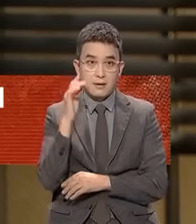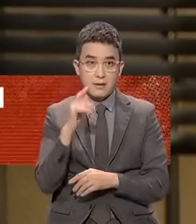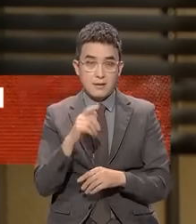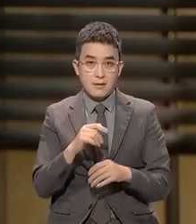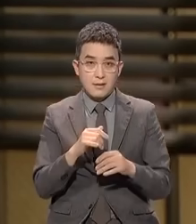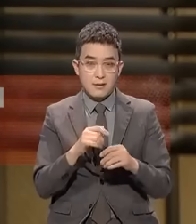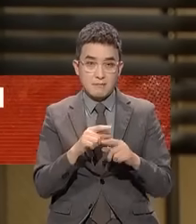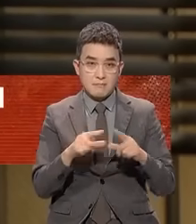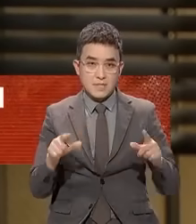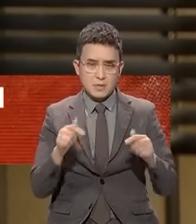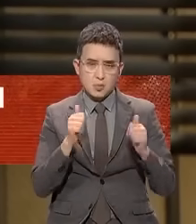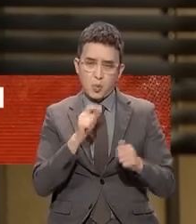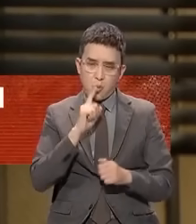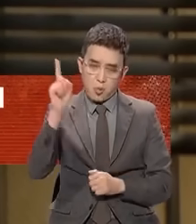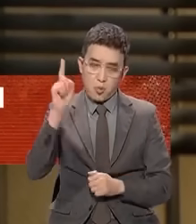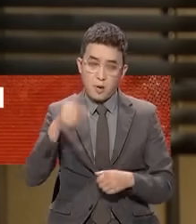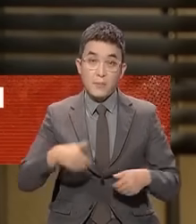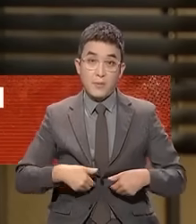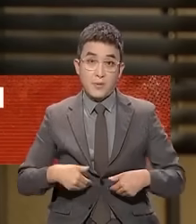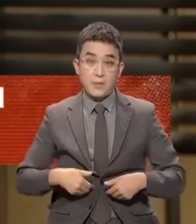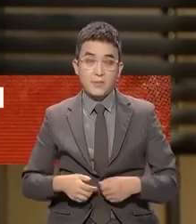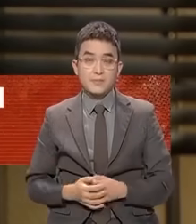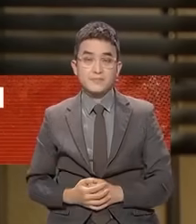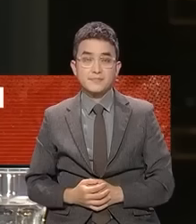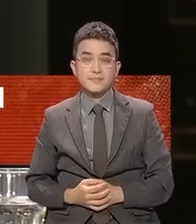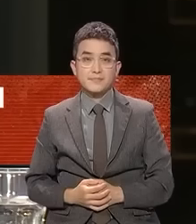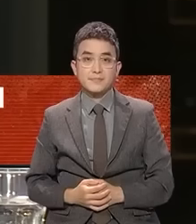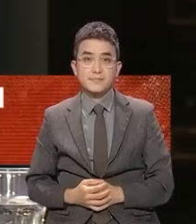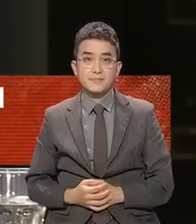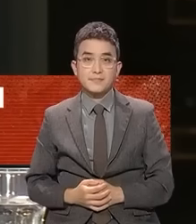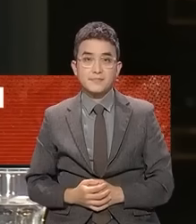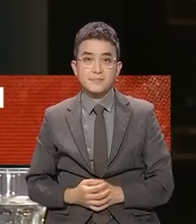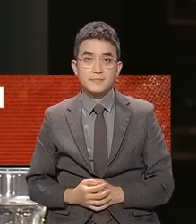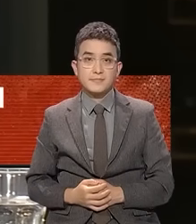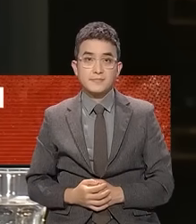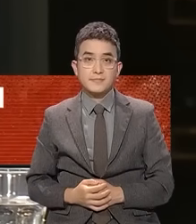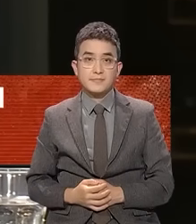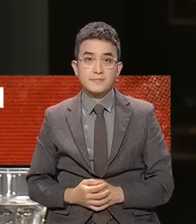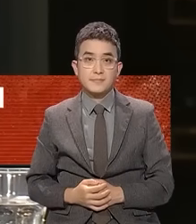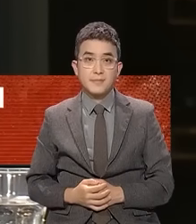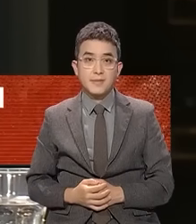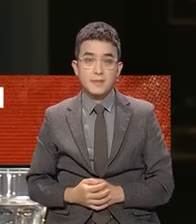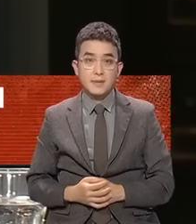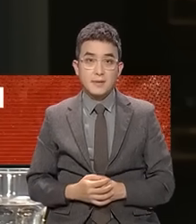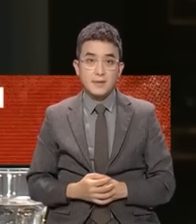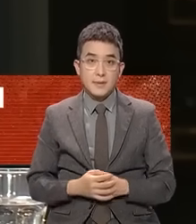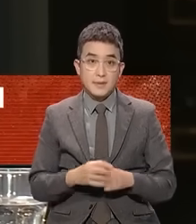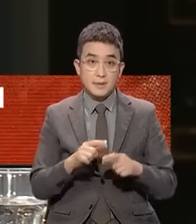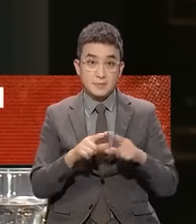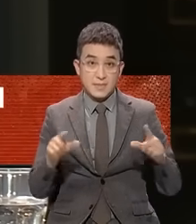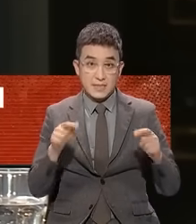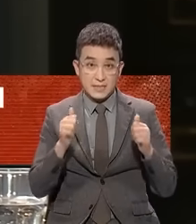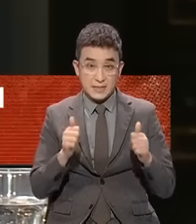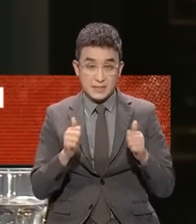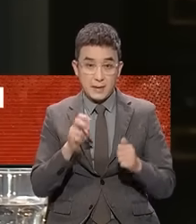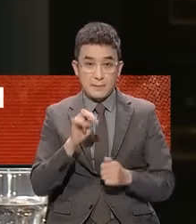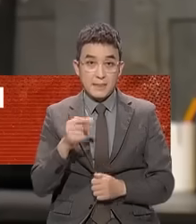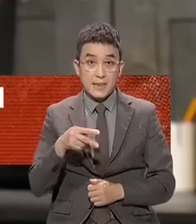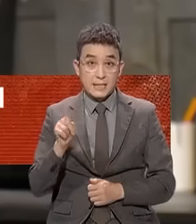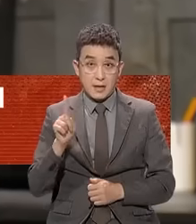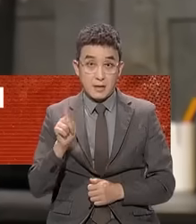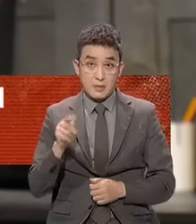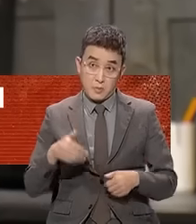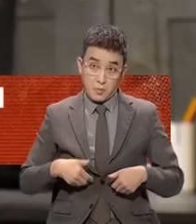것 같다 그런 어떤 입장을 취하셨습니다. 자, 박 변호사님 예. 짧게요. 민사를 해야겠죠? 가능성은 있습니다.